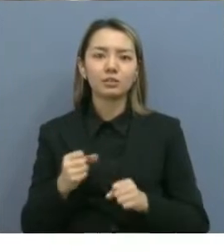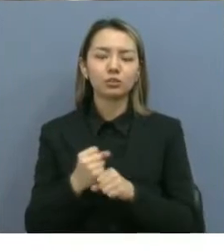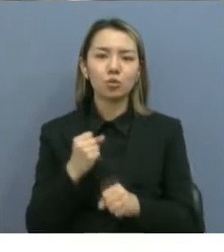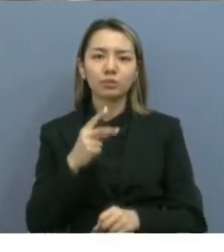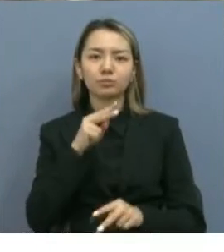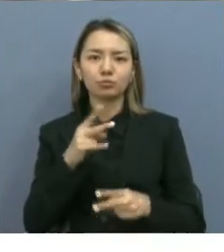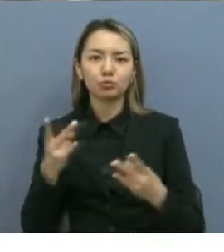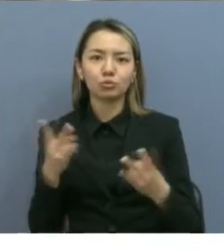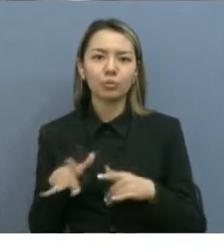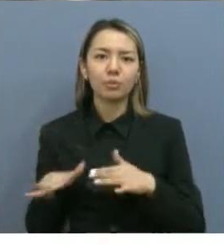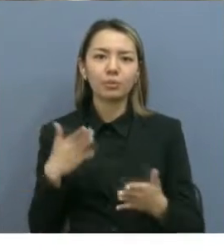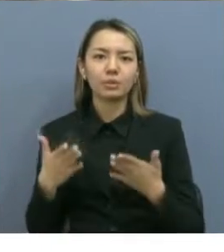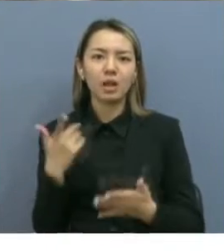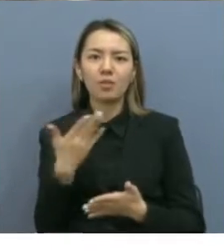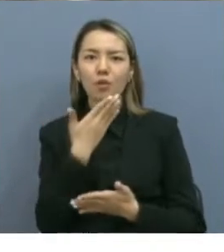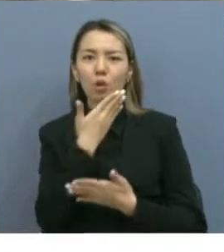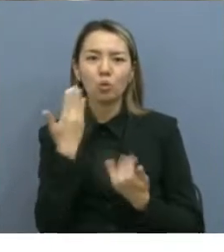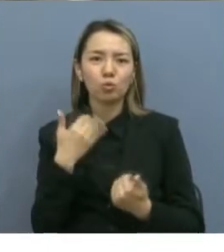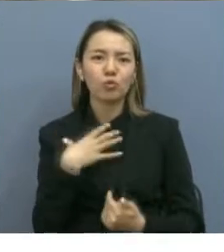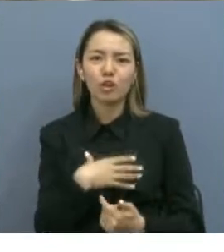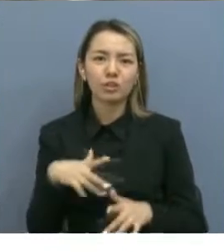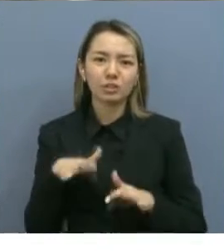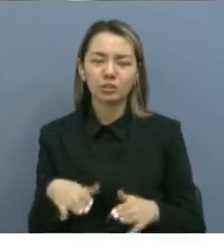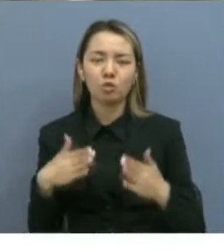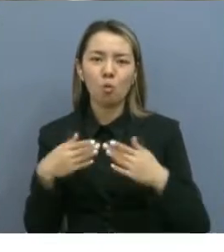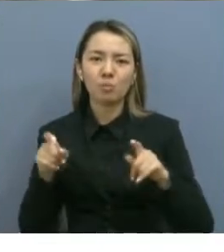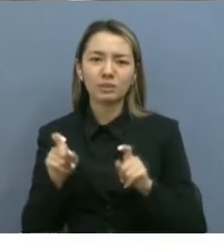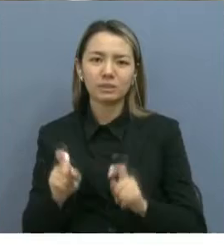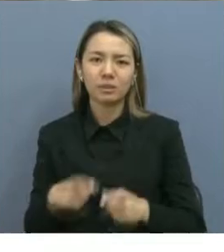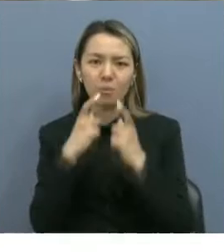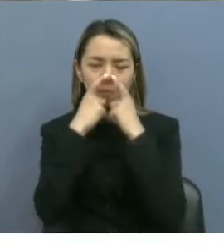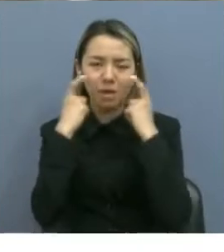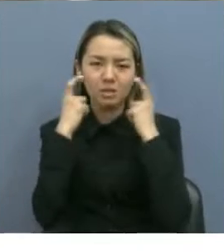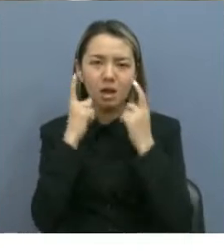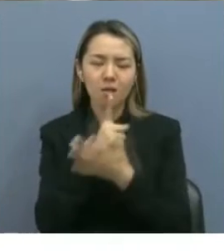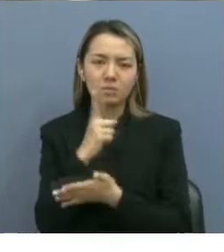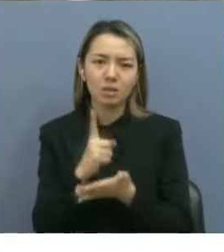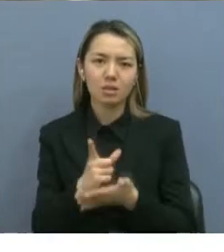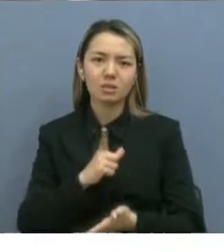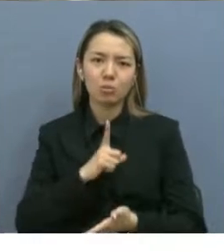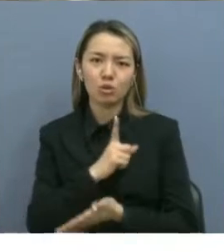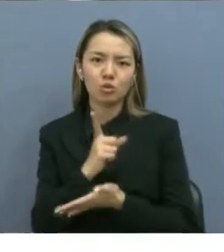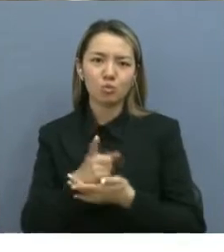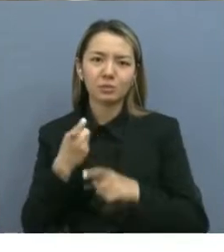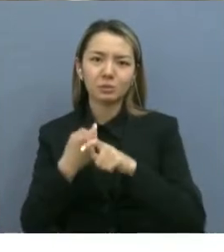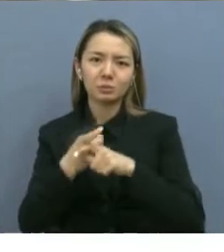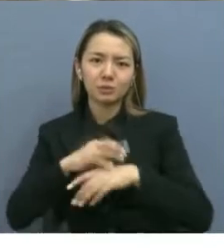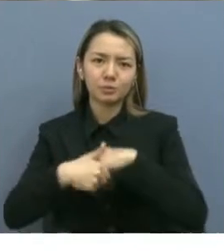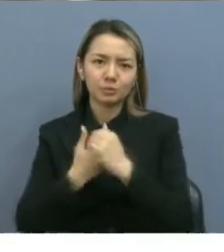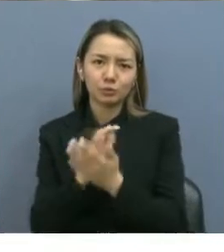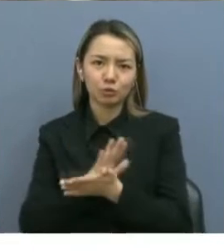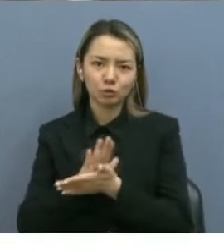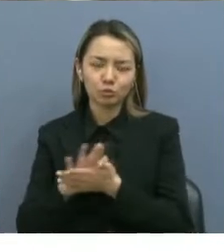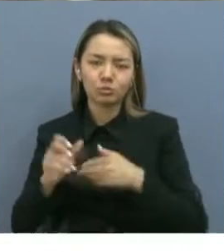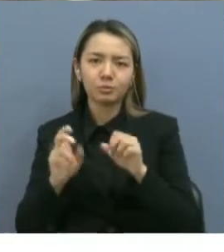Аса маңызды шаруасы болмаса үйден шықпау қажет. Далаға шыққан жағдайда міндетті түрде маска тағып жүру тиіс. Өзімен бірге антисептикалық құрал алып жүру керек.